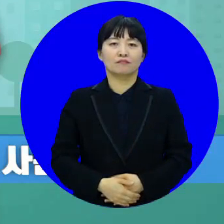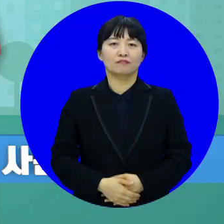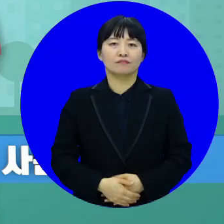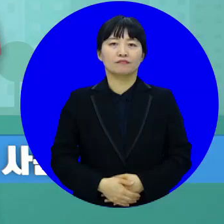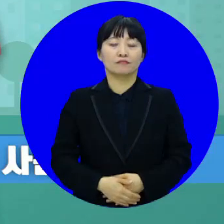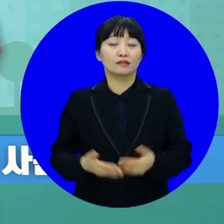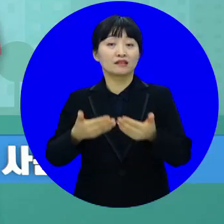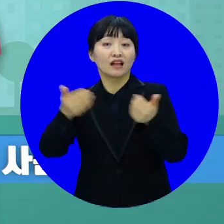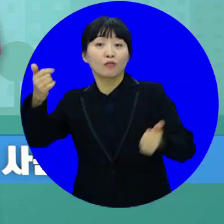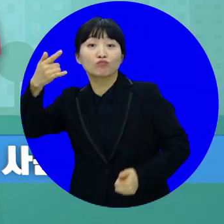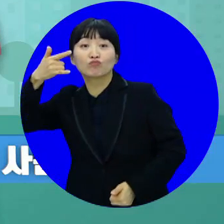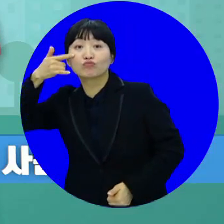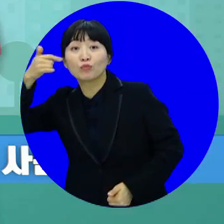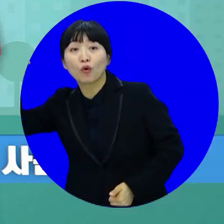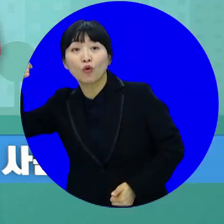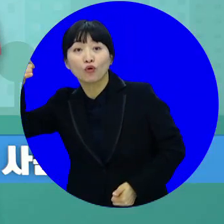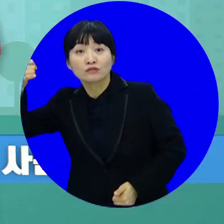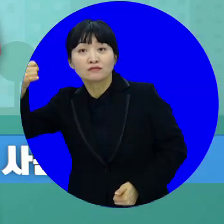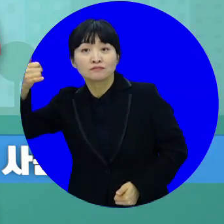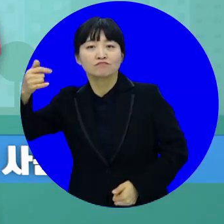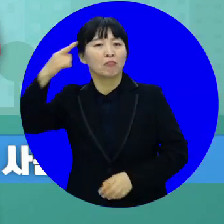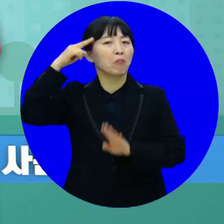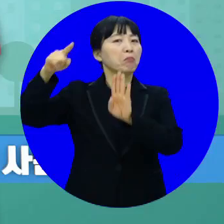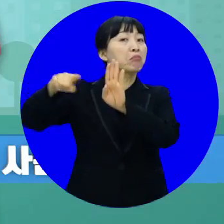따로 사는 부모 부정적으로 말하기.